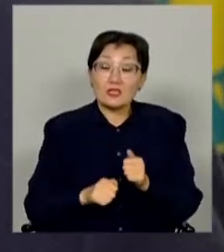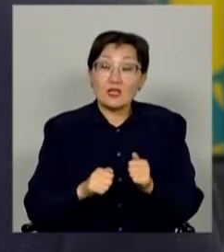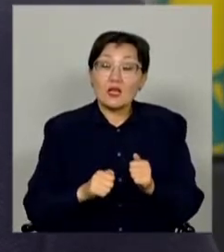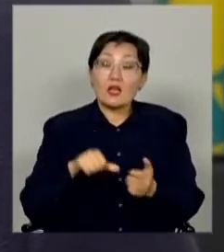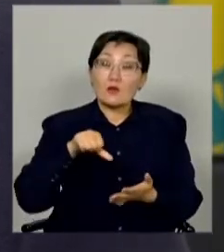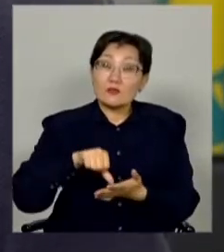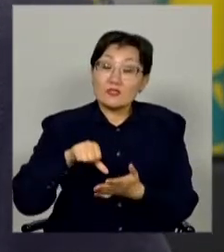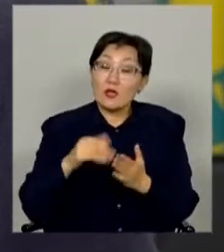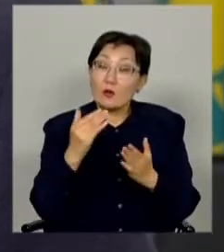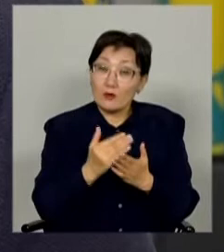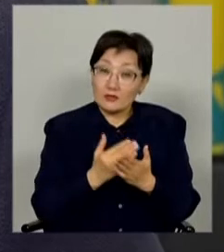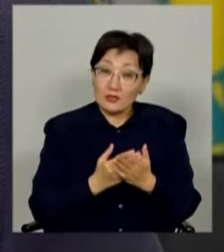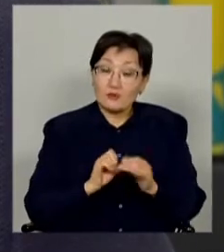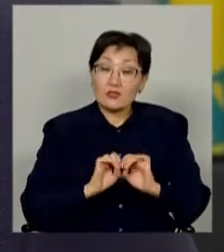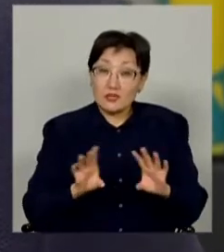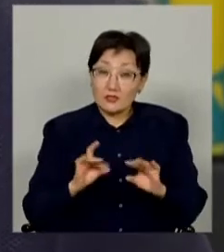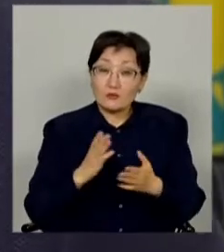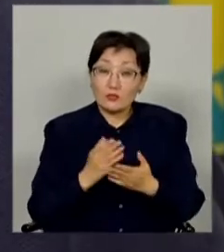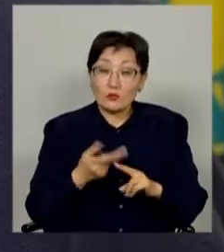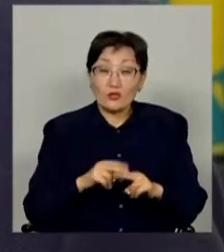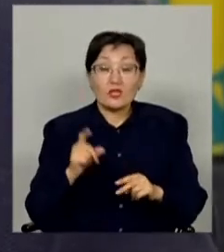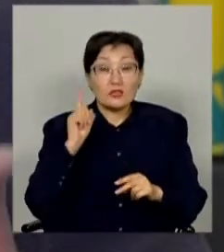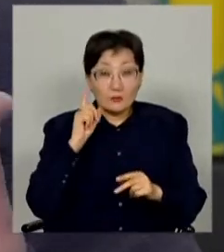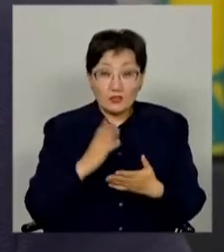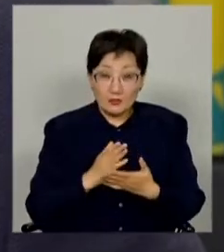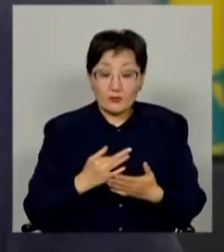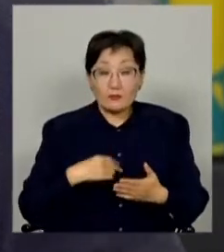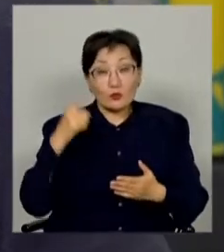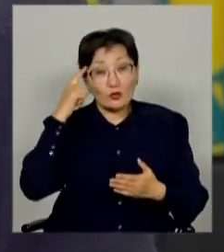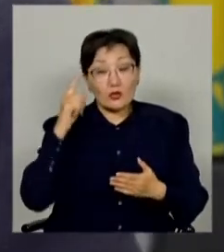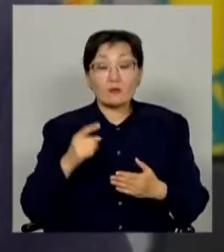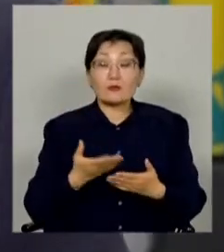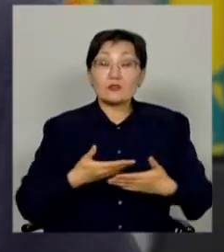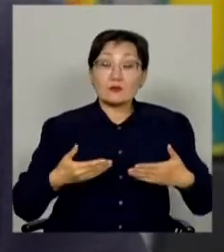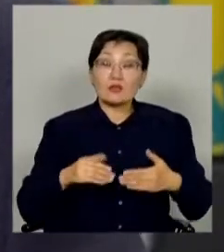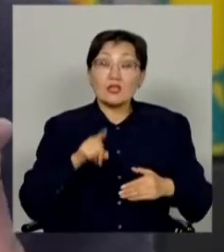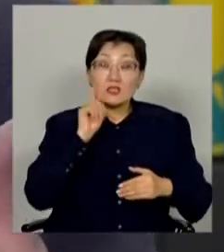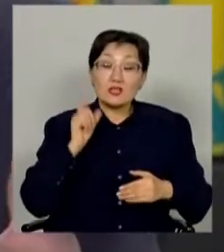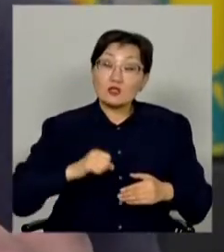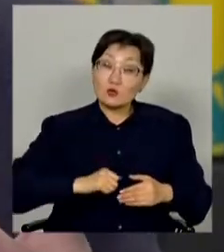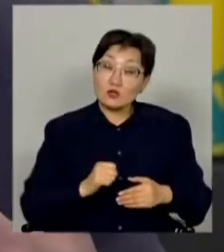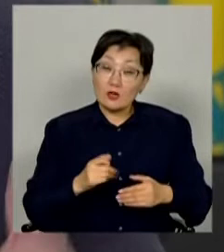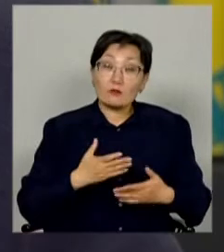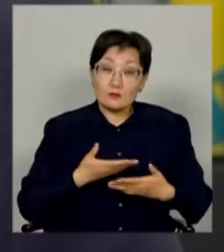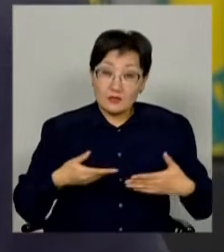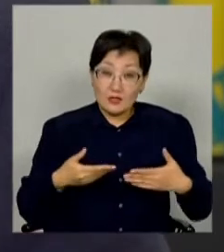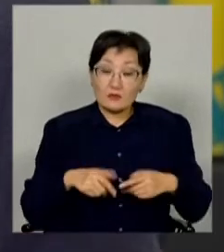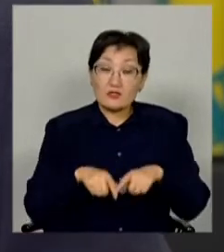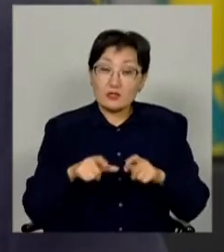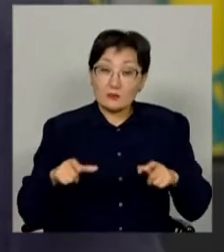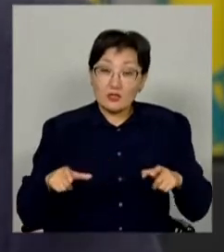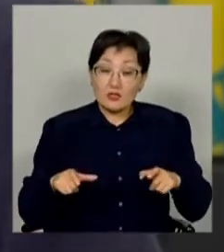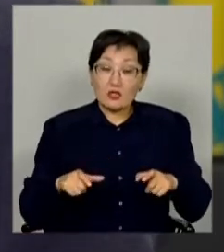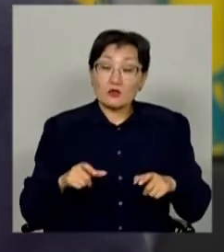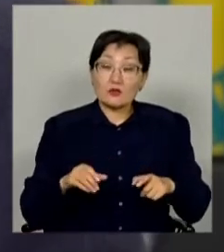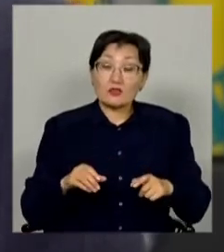өзінің бағдарламасын танысып отырмыз. Сонымен қатар ойлаймын, біздің жас достарымыз, біздің азаматтарымыз